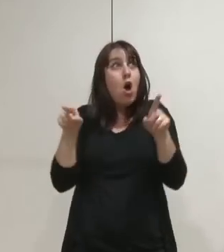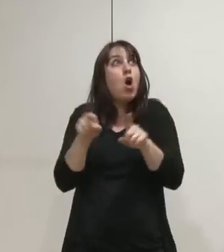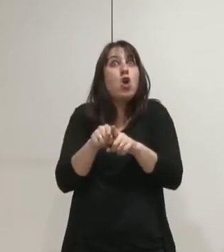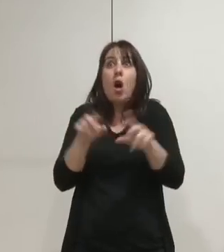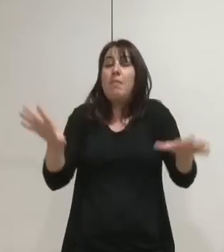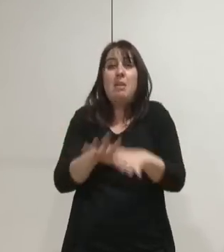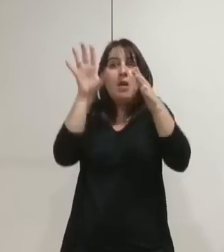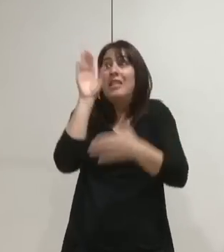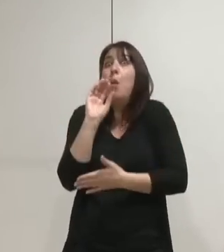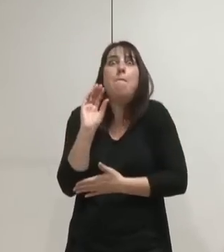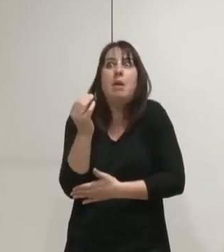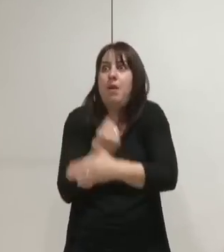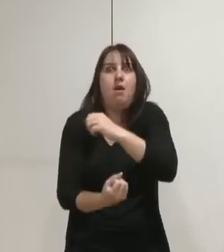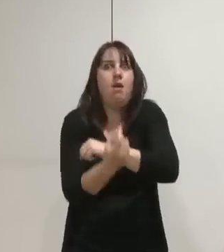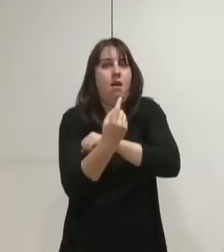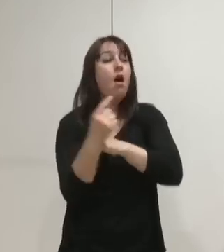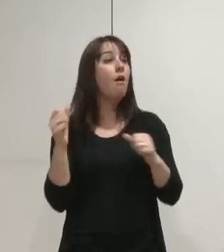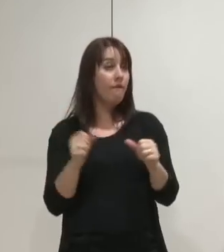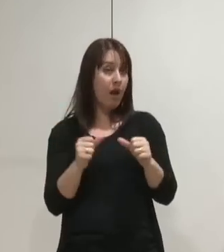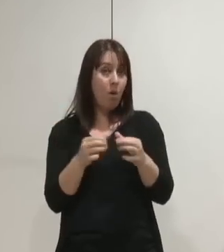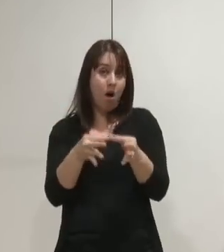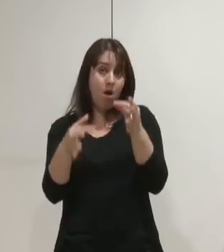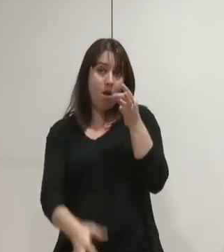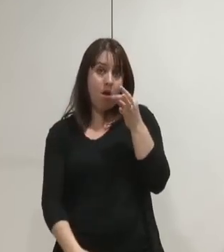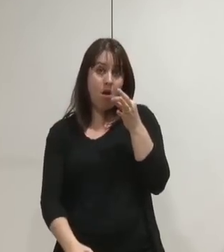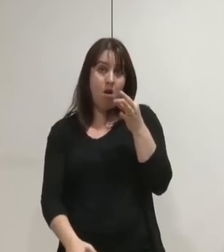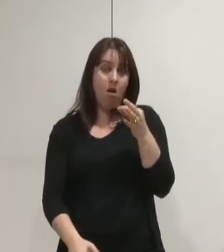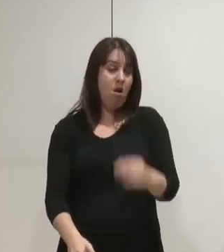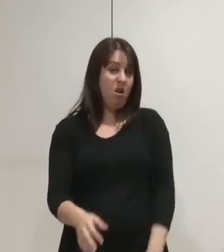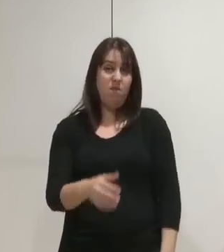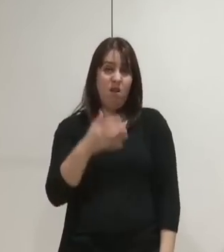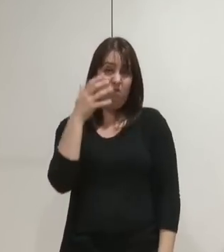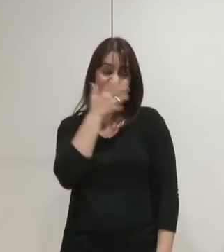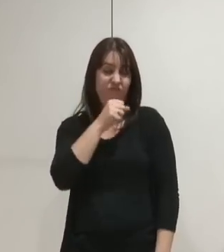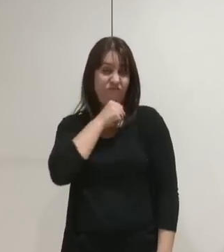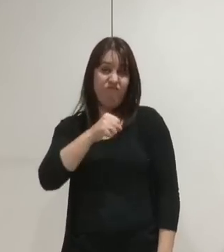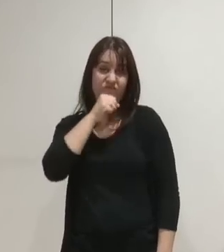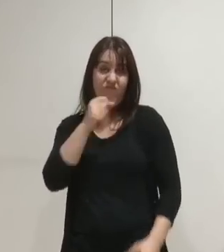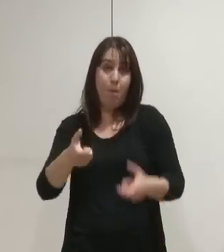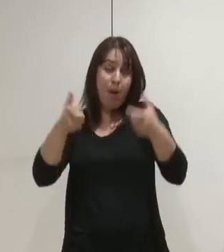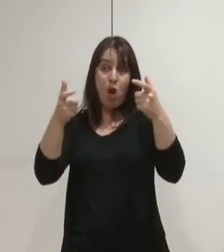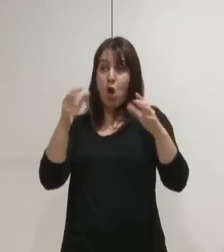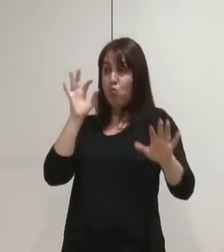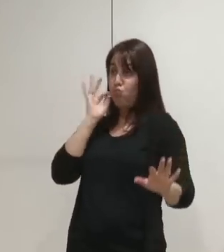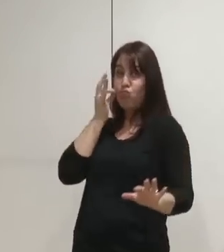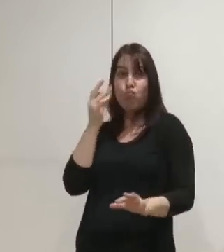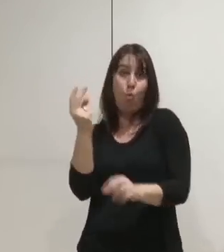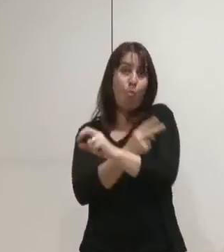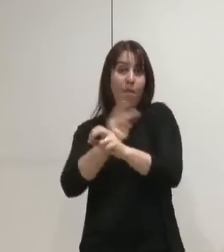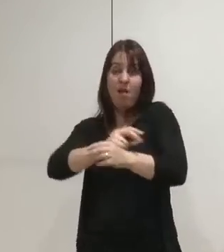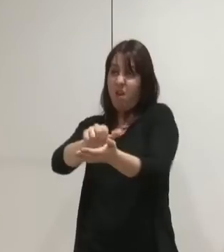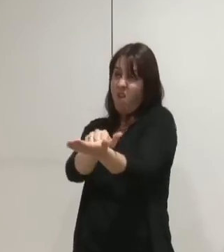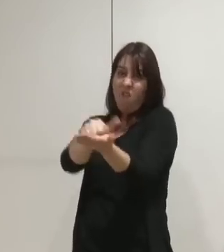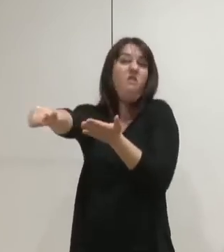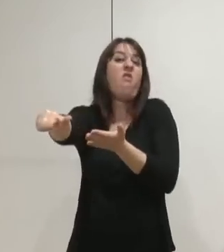et ben qu'est-ce qu'ils ont fait ils ont fini par démolir ce vieux palais qui pourtant avait un certain charme on est bien d'accord si vous aimez le